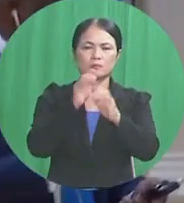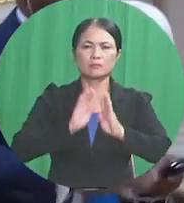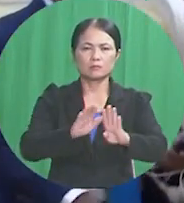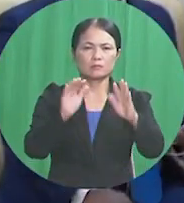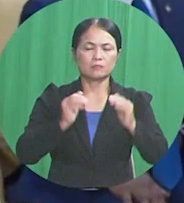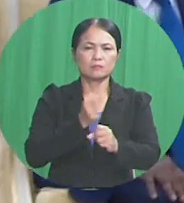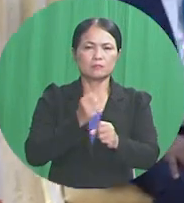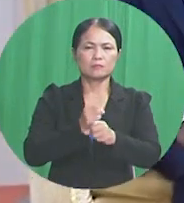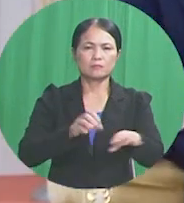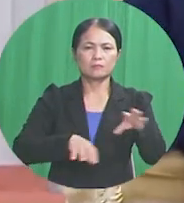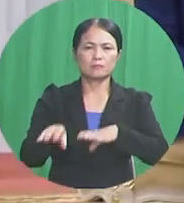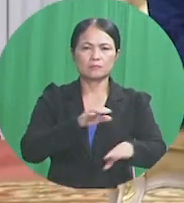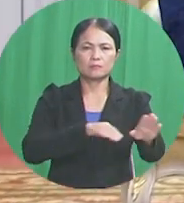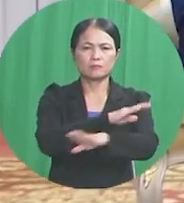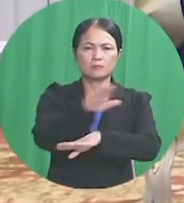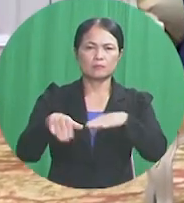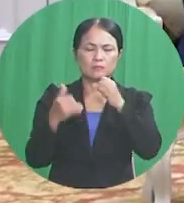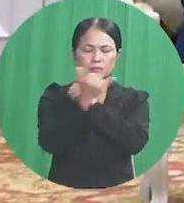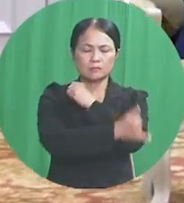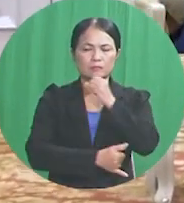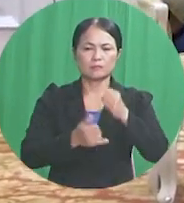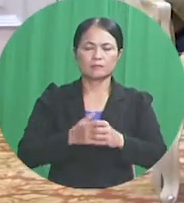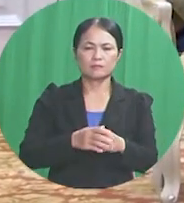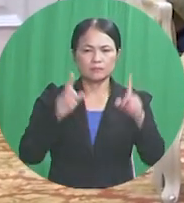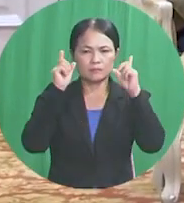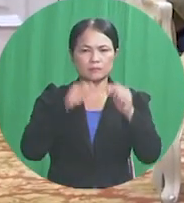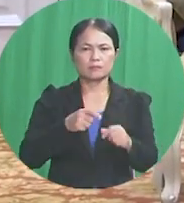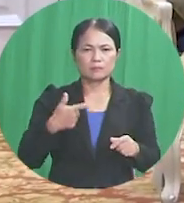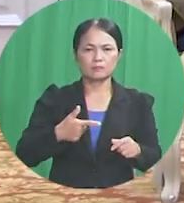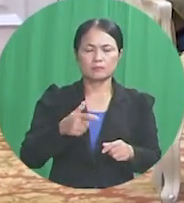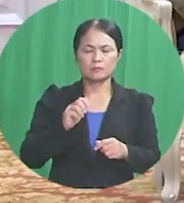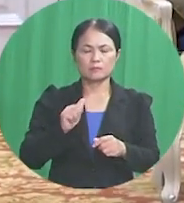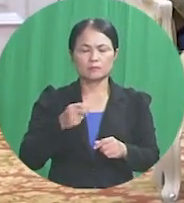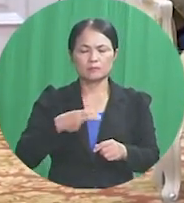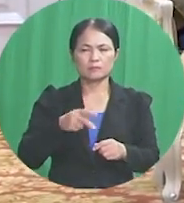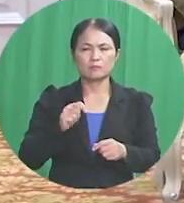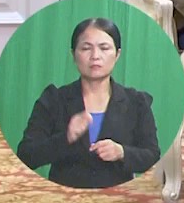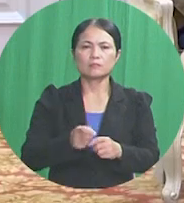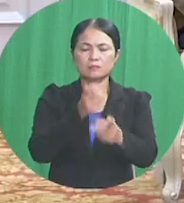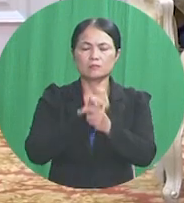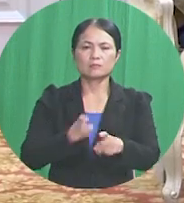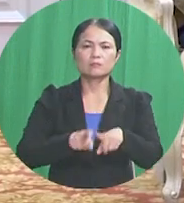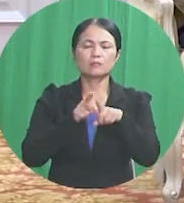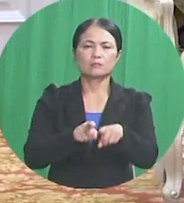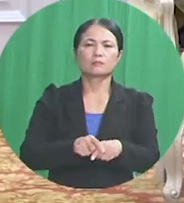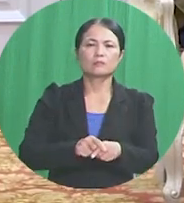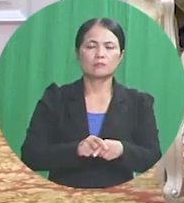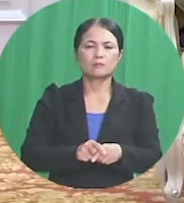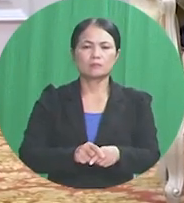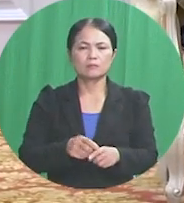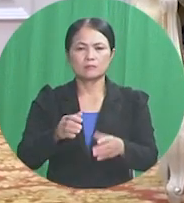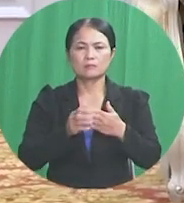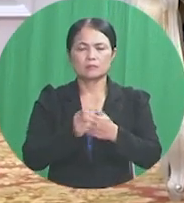านในการฟื้นสมรณกรรมตูแตงโปรตีแต่มาดองอายดัมอับดุลลาสาฮิตก็สมสมได้ในการกรุบห้องได้จมพัว